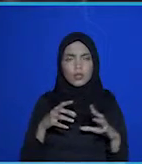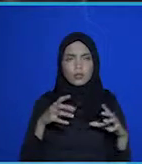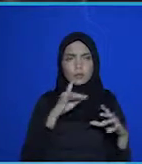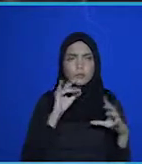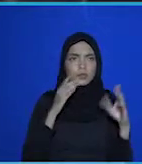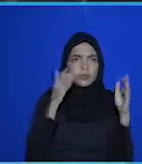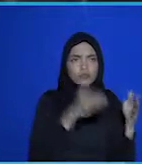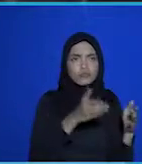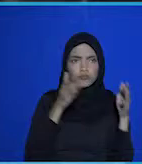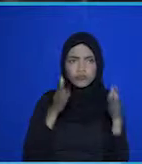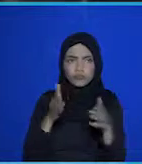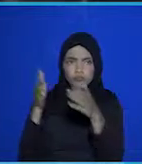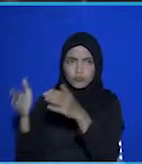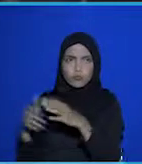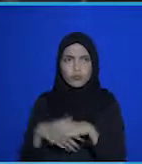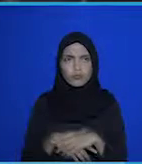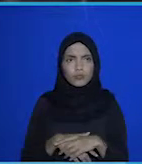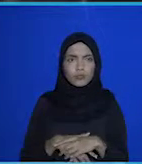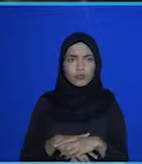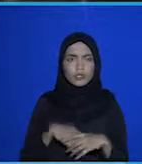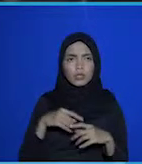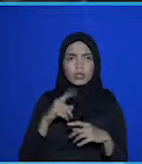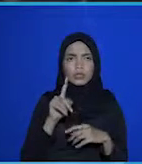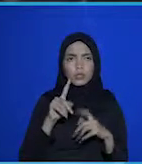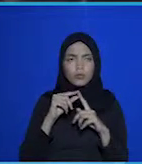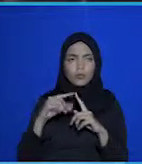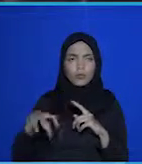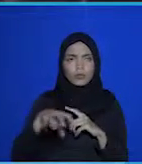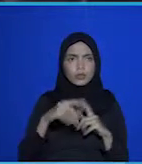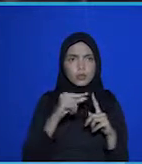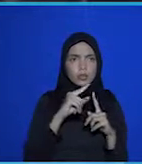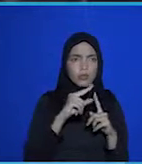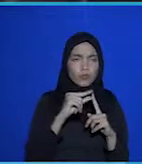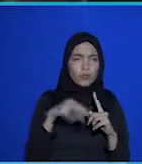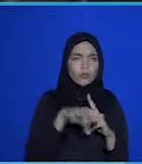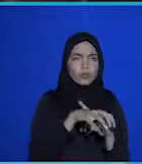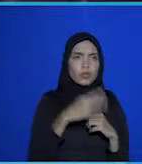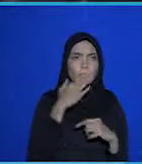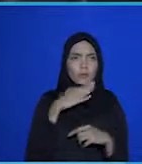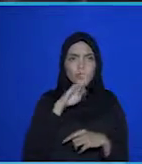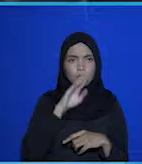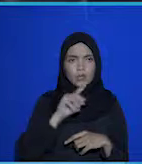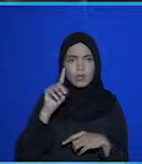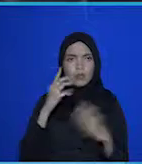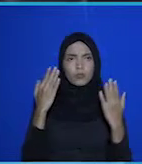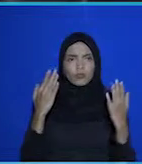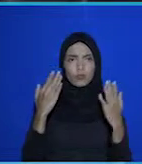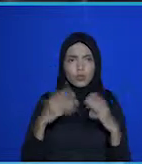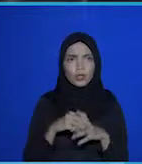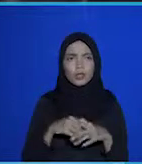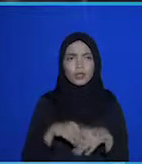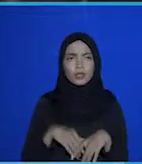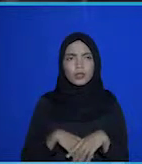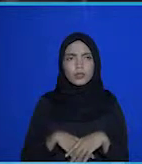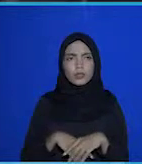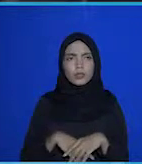buffer stok itu kita simpan di setiap provinsi. Jadi alhamdulillah untuk itu mudah-mudahan apa namanya itu